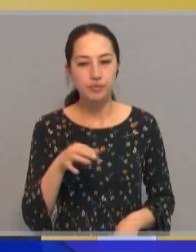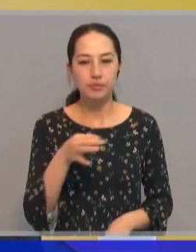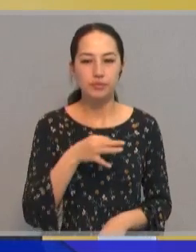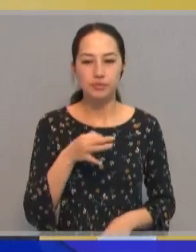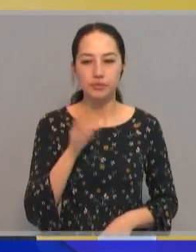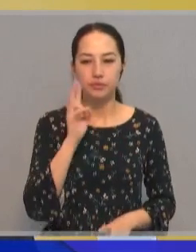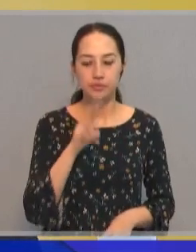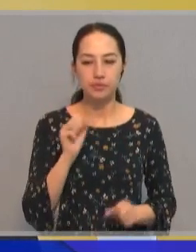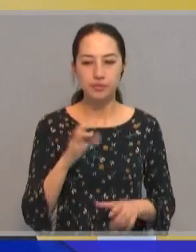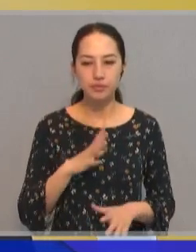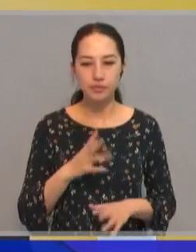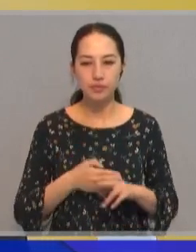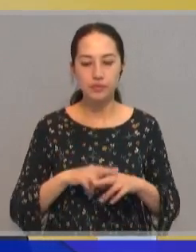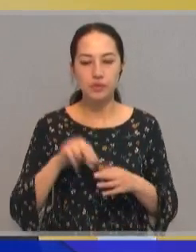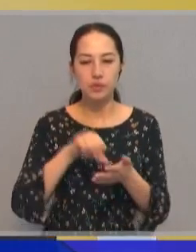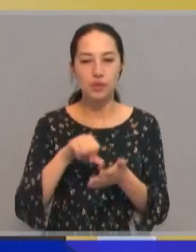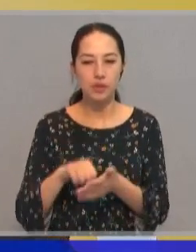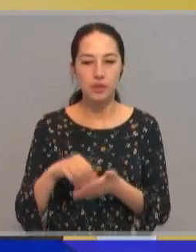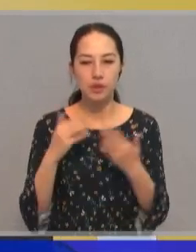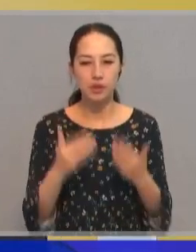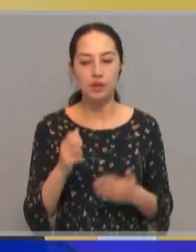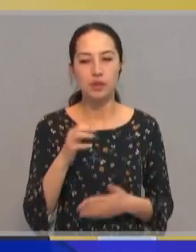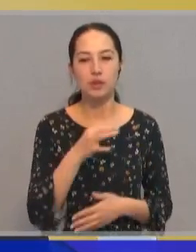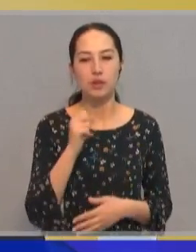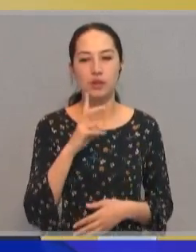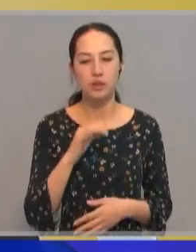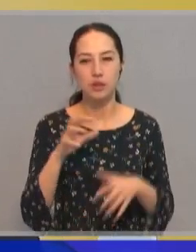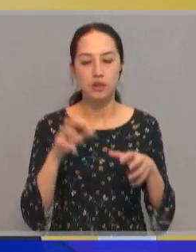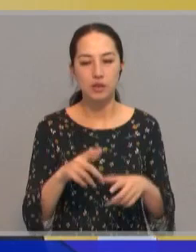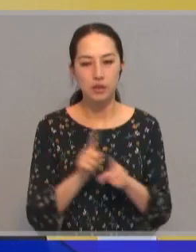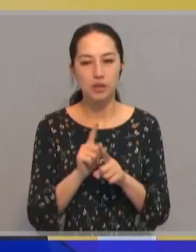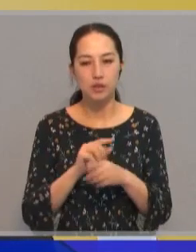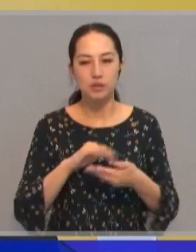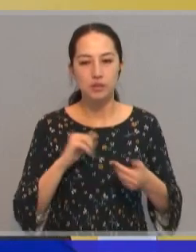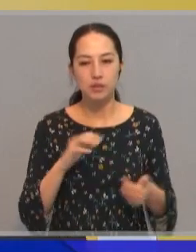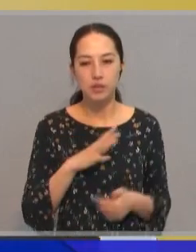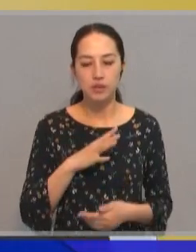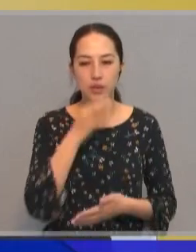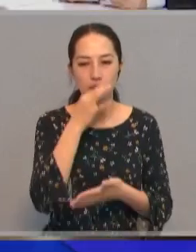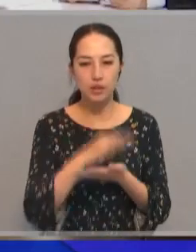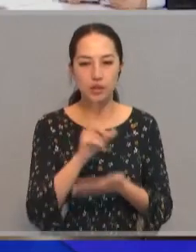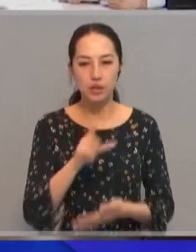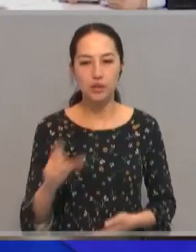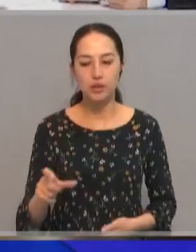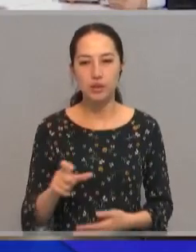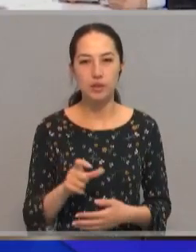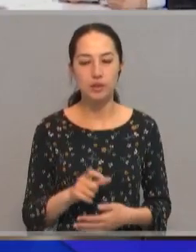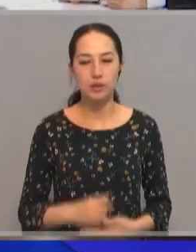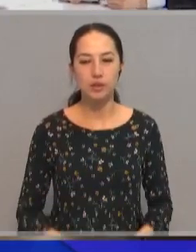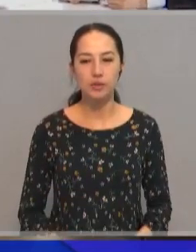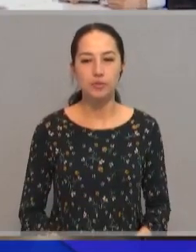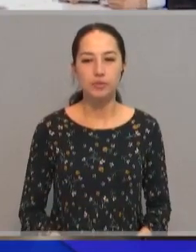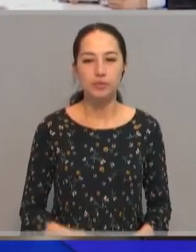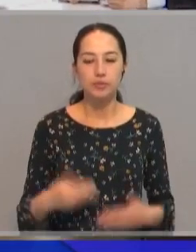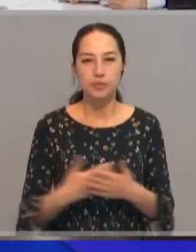аудандық әкімнің, аудандық әкімдер қатысты да, мына аудандық әкімнің орынбасарына шақырып отырмыз сол жауапты лауазымды адам.